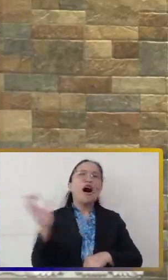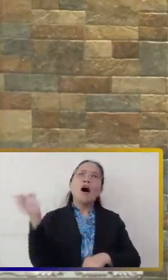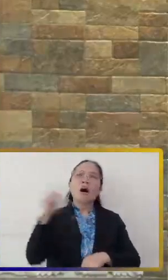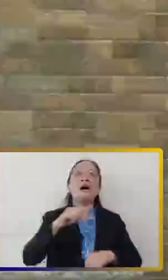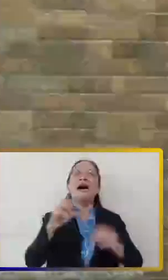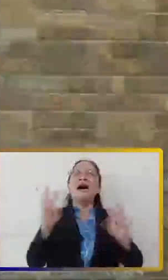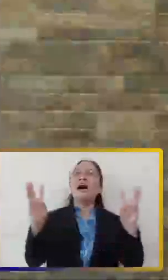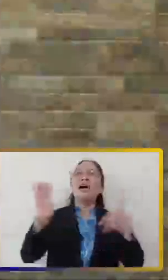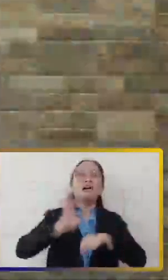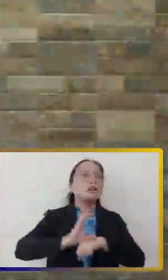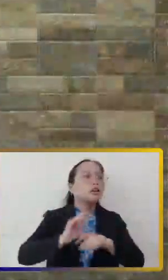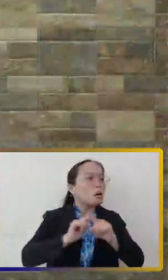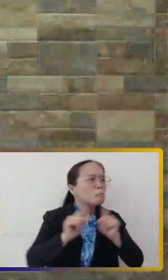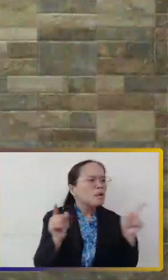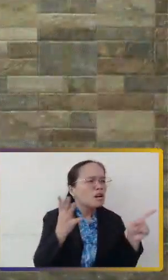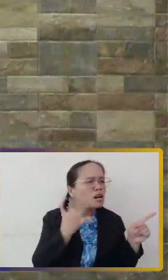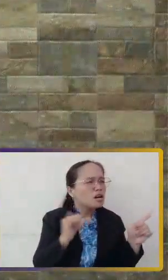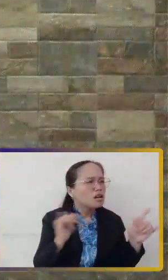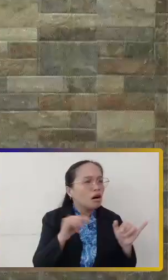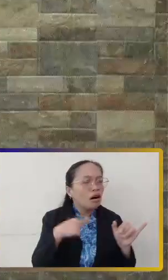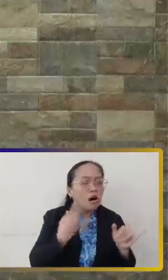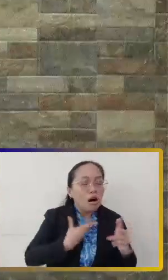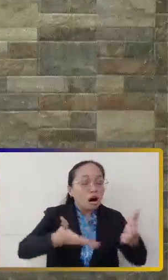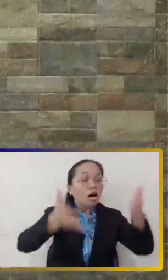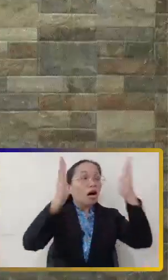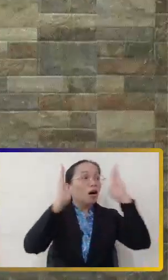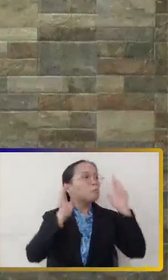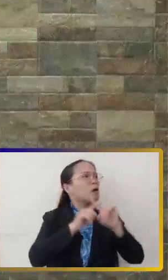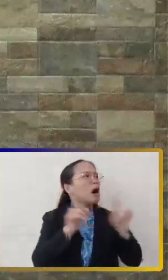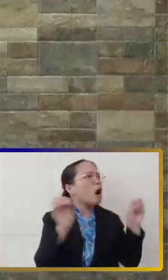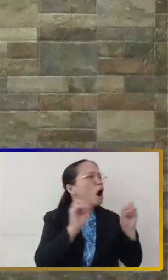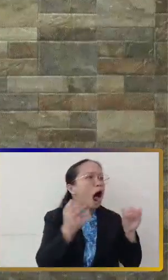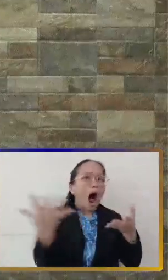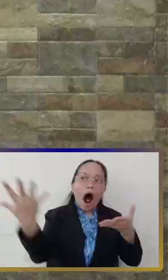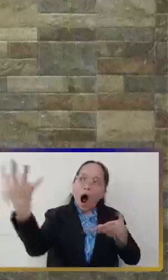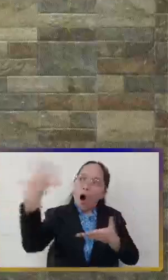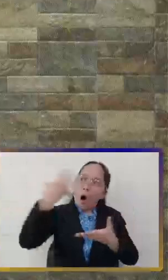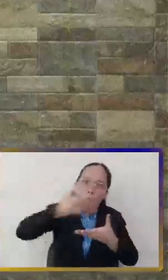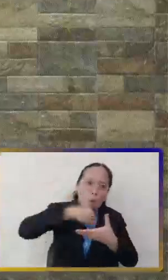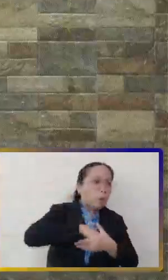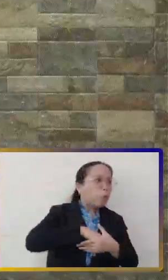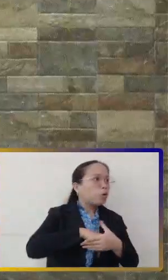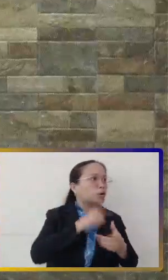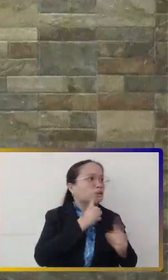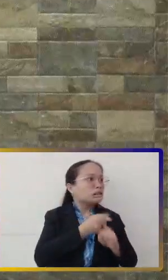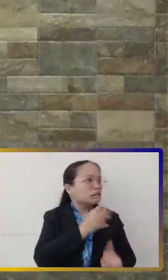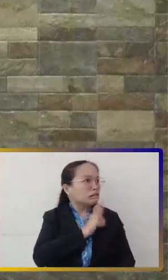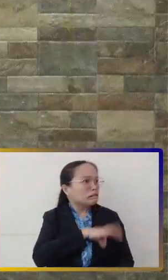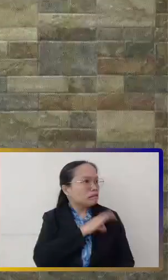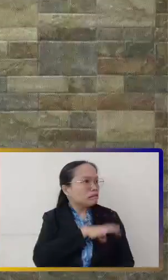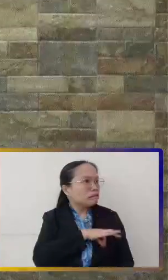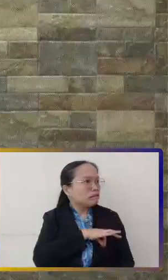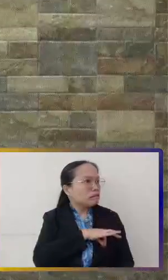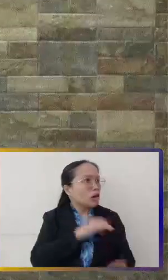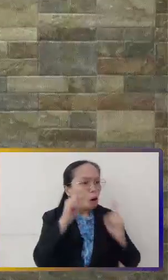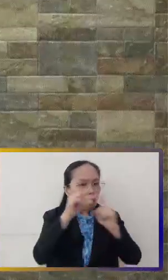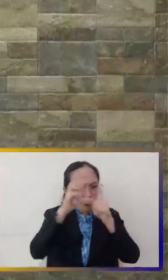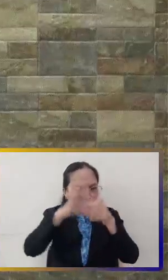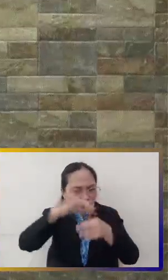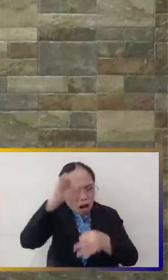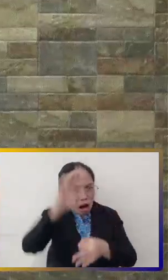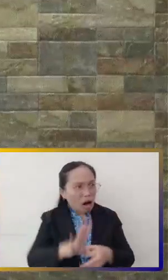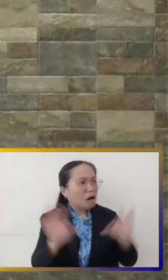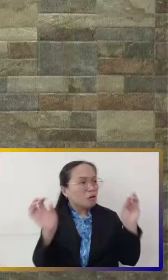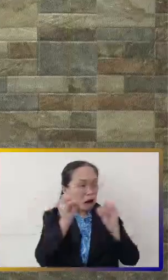Diyos? Nararamdaman ba natin sa ating buhay? Nararamdaman ba natin na may ginagawa ang Diyos sa buhay po natin?